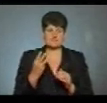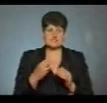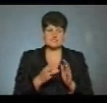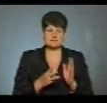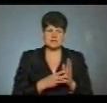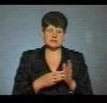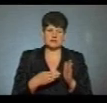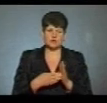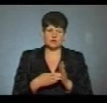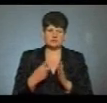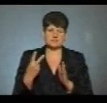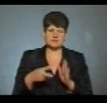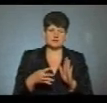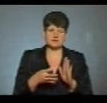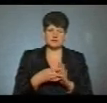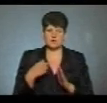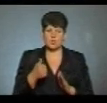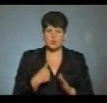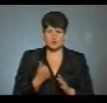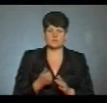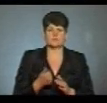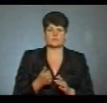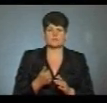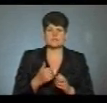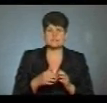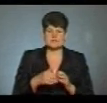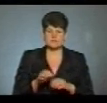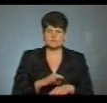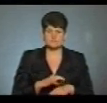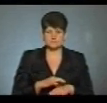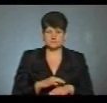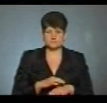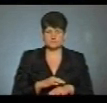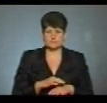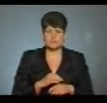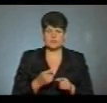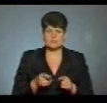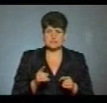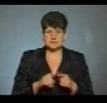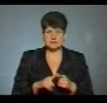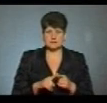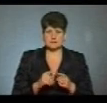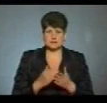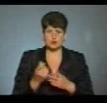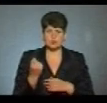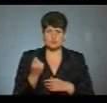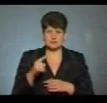до 29 років. Серед захворілих ця вікова категорія становить